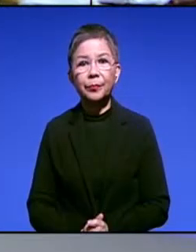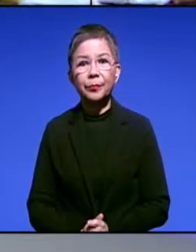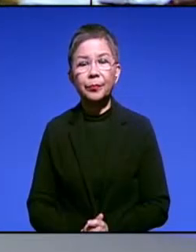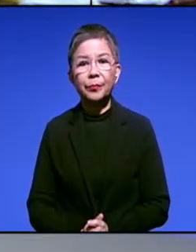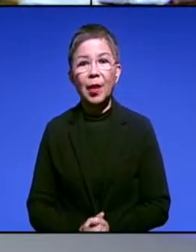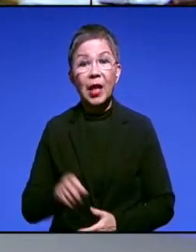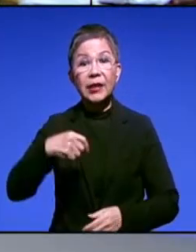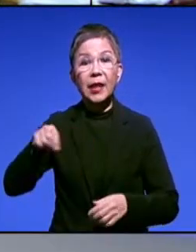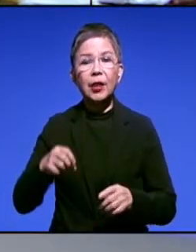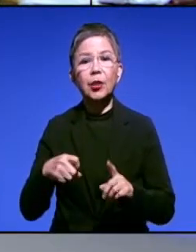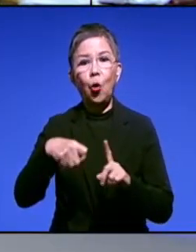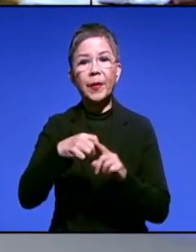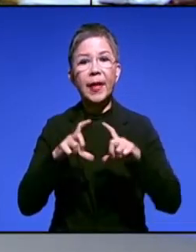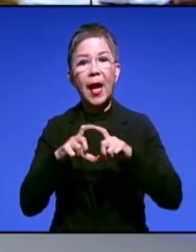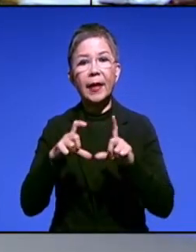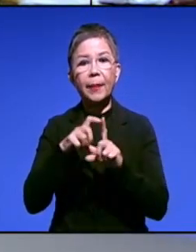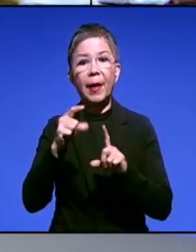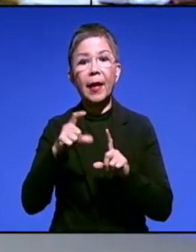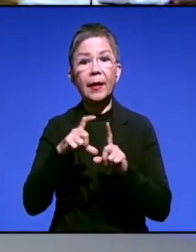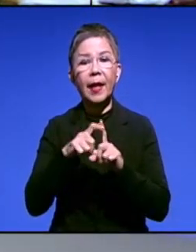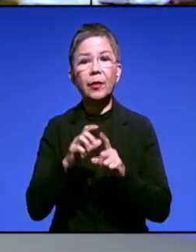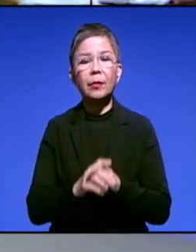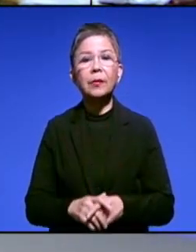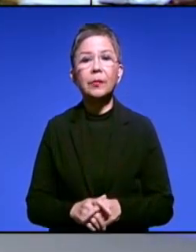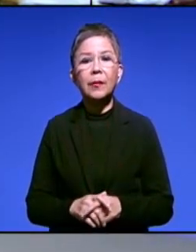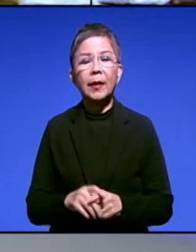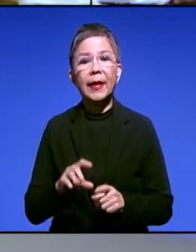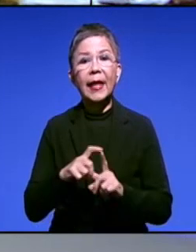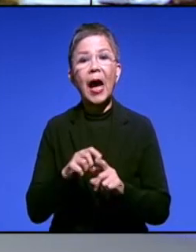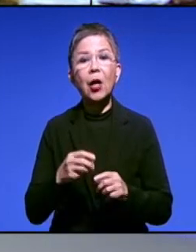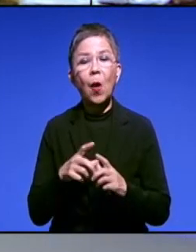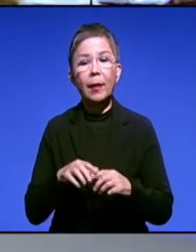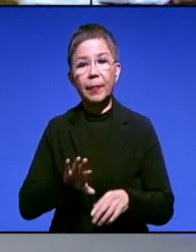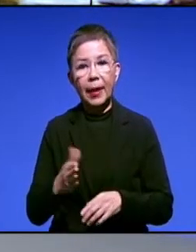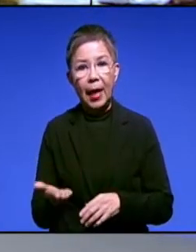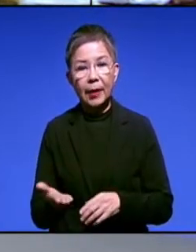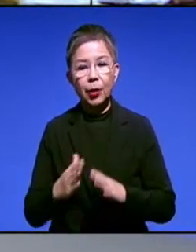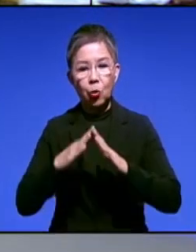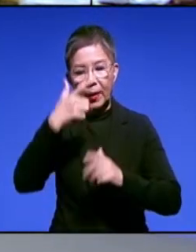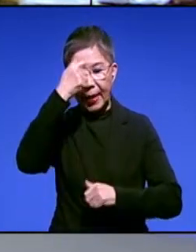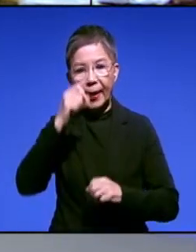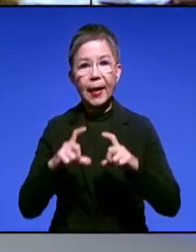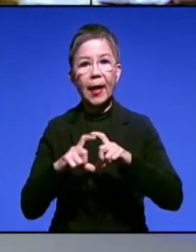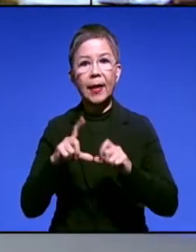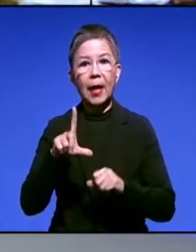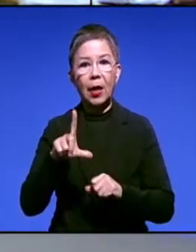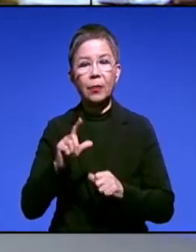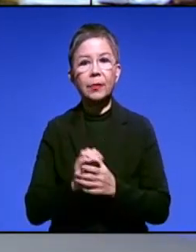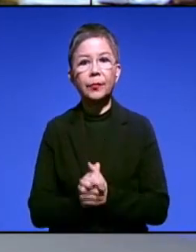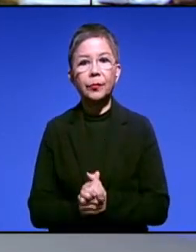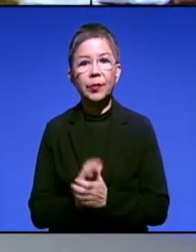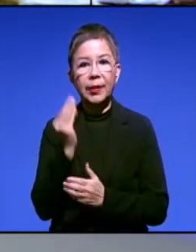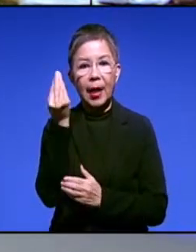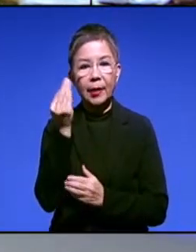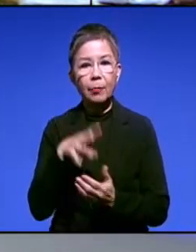Pemirsa, Sekretaris Komisi A DPRD DKI Jakarta Dhani Anwar meninggal dunia pagi tadi di Rumah Sakit Angkatan Laut Minto Harjo,